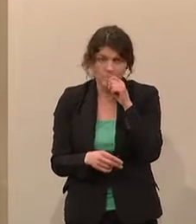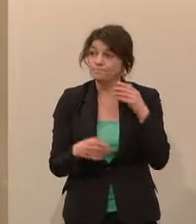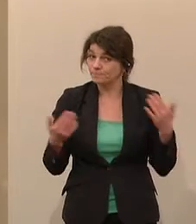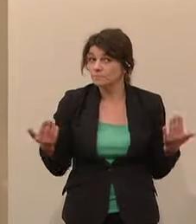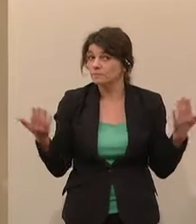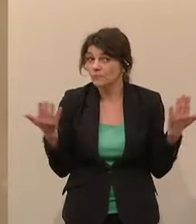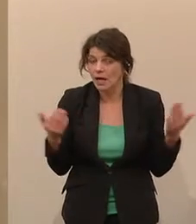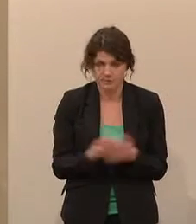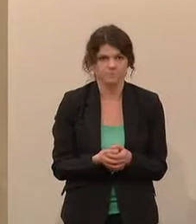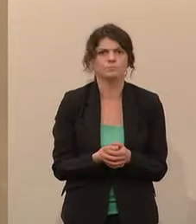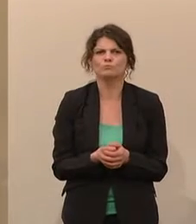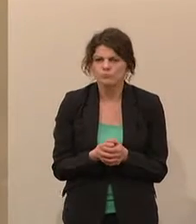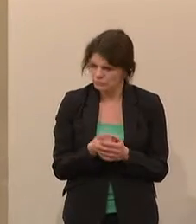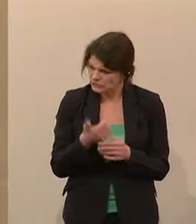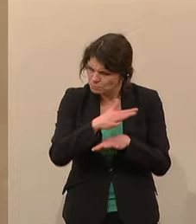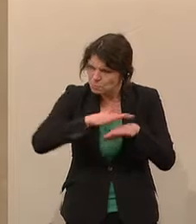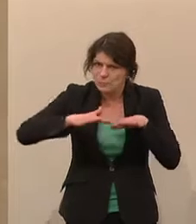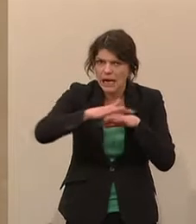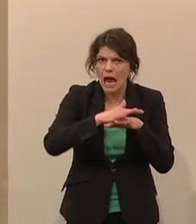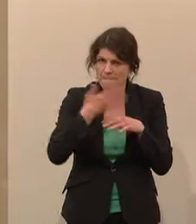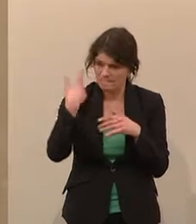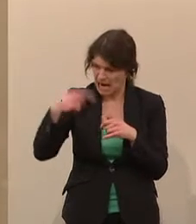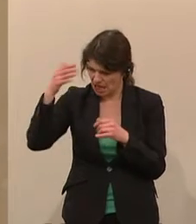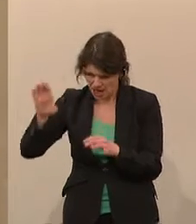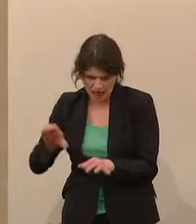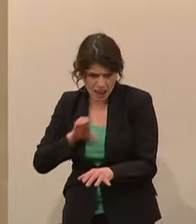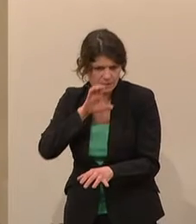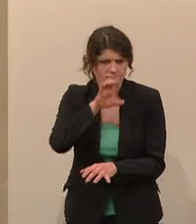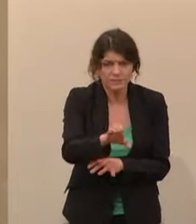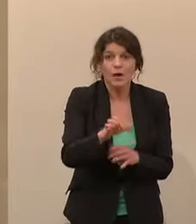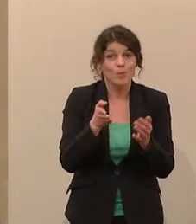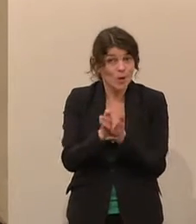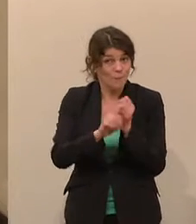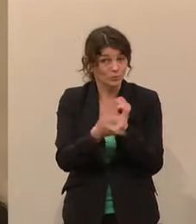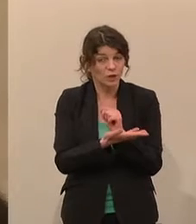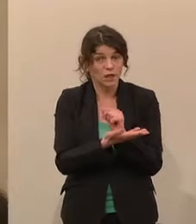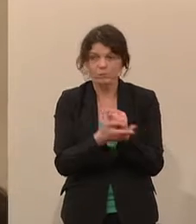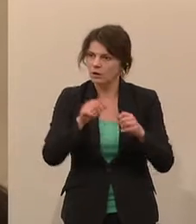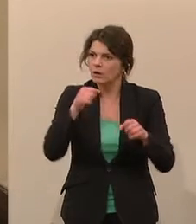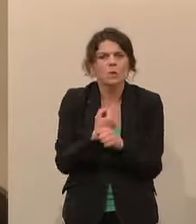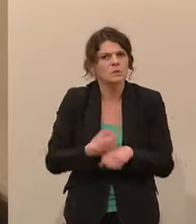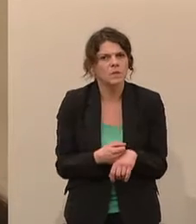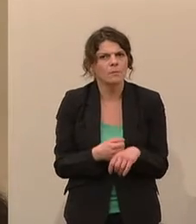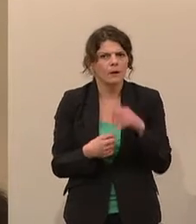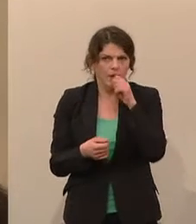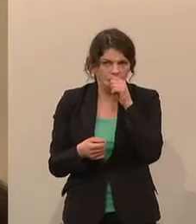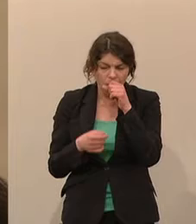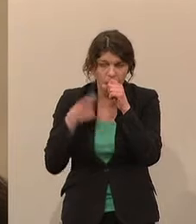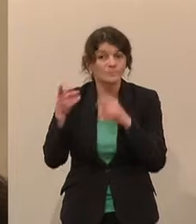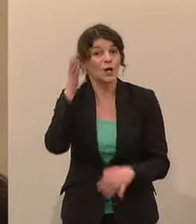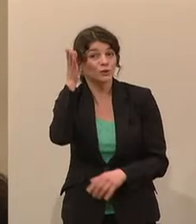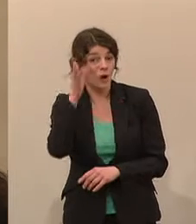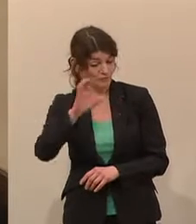Sie auch in einem Bereich, wo mehr Geld zur Verfügung sein wird durch das Budget, trotzdem an den